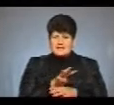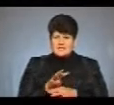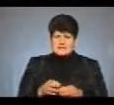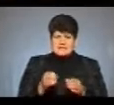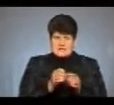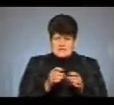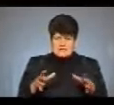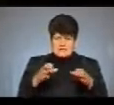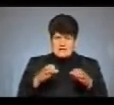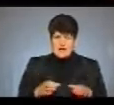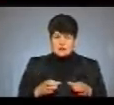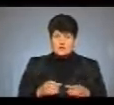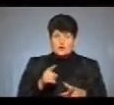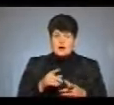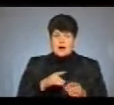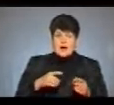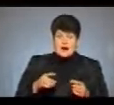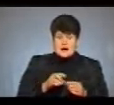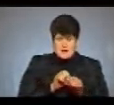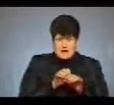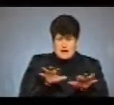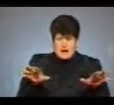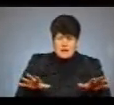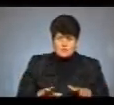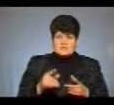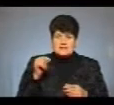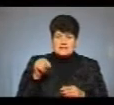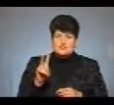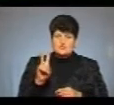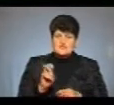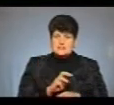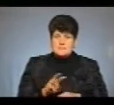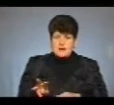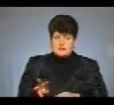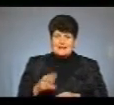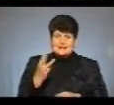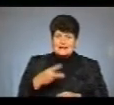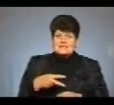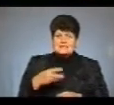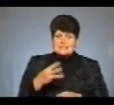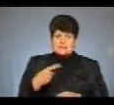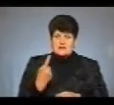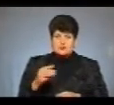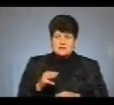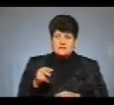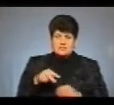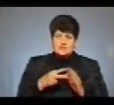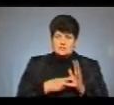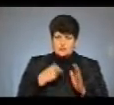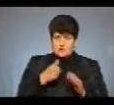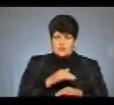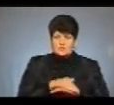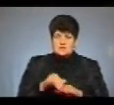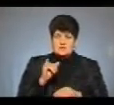Другої світової війни. Радіус розльоту його осколків становить 1200 метрів. 31 травня 2017 року на